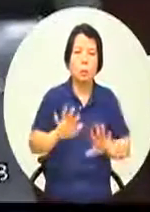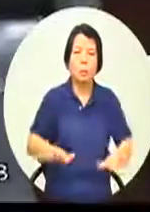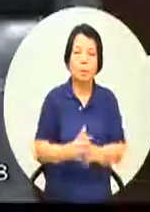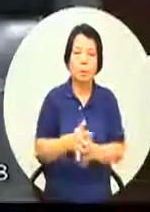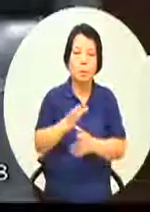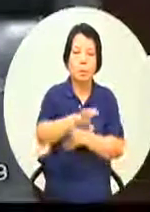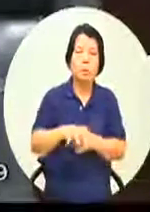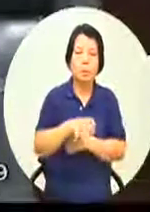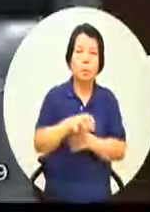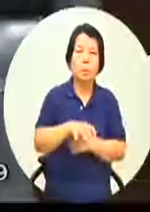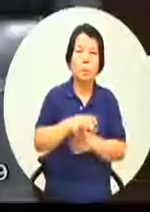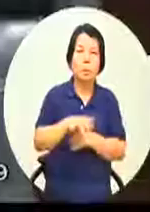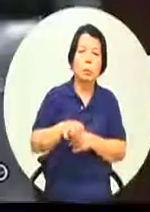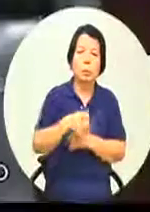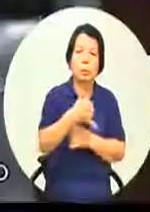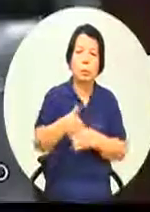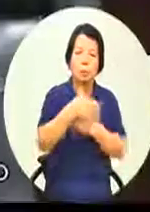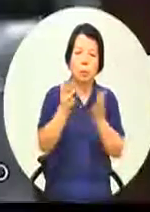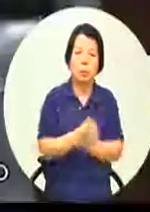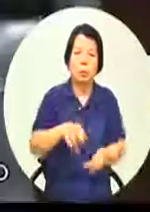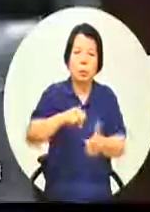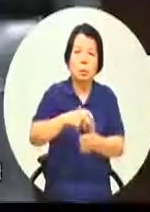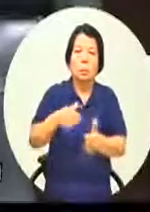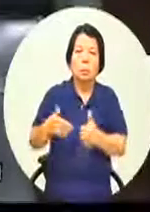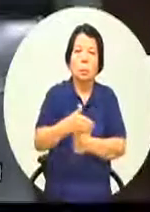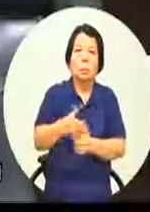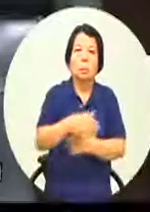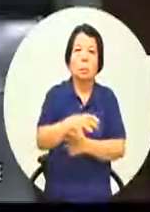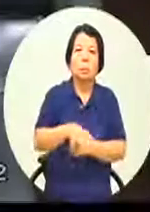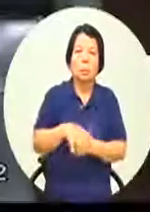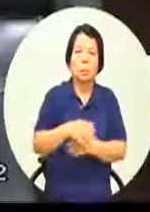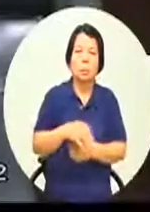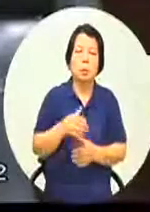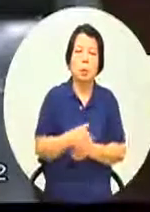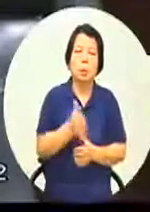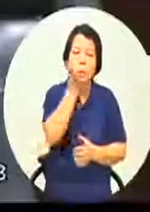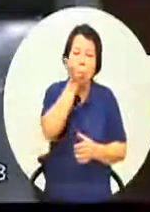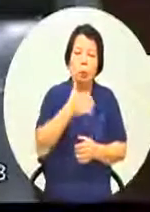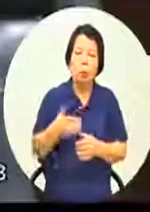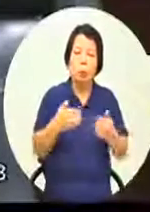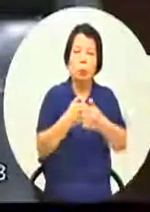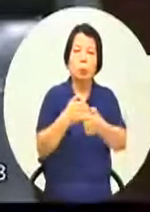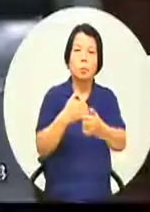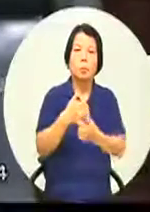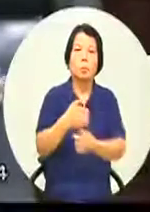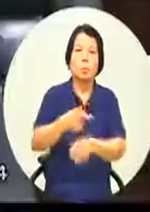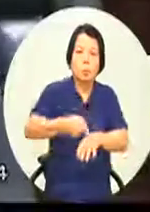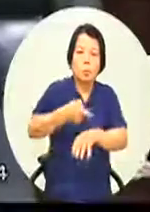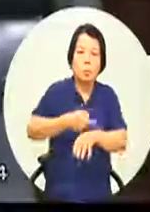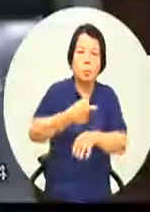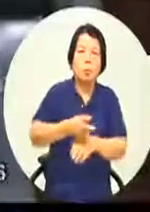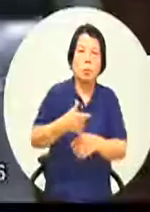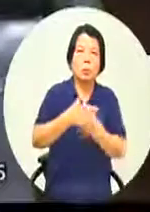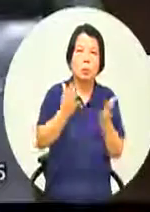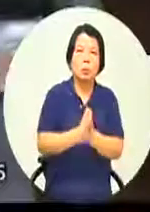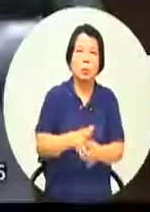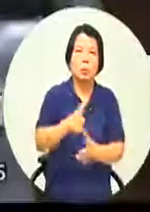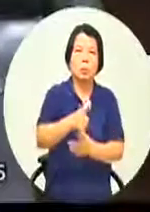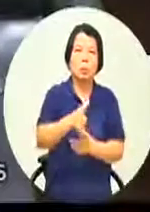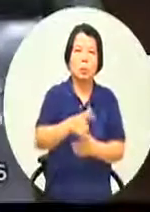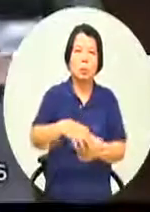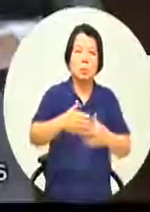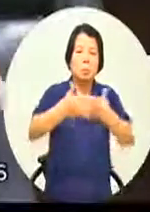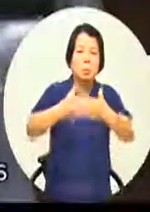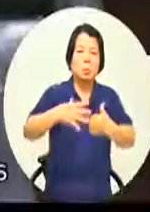民，尤其是我们的养殖户很多其实九班呢，他们的养殖技术都已经被大陆学走。那大